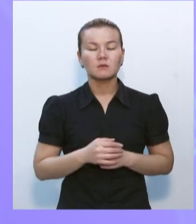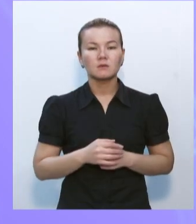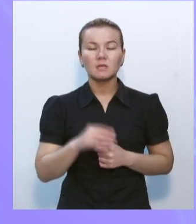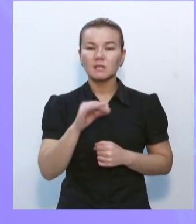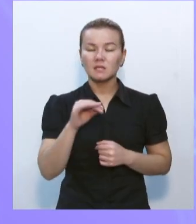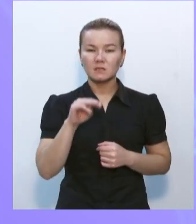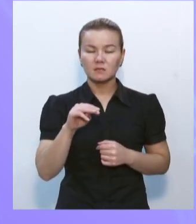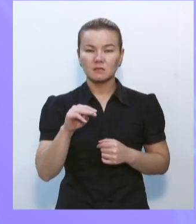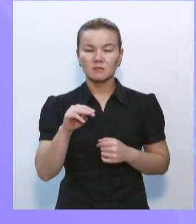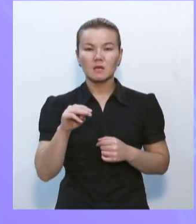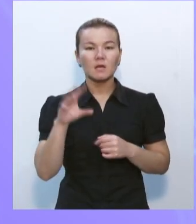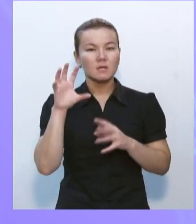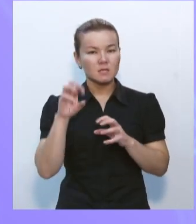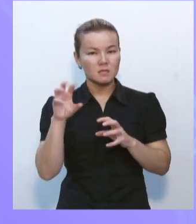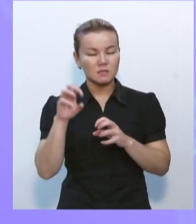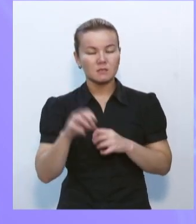Ит.